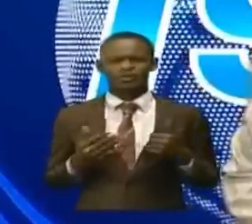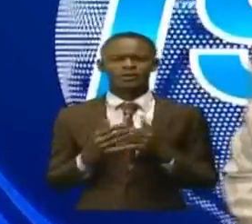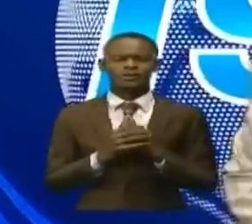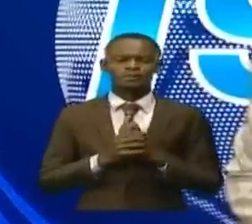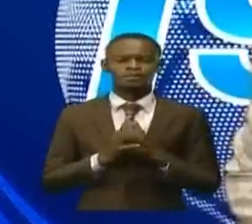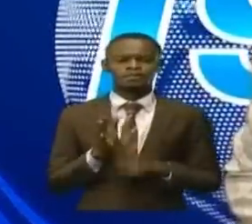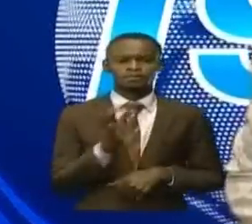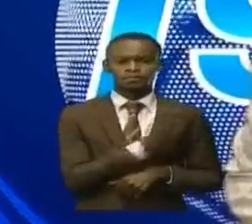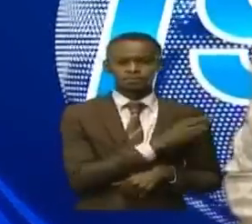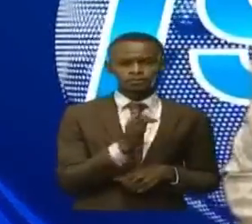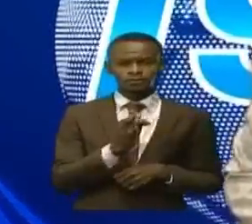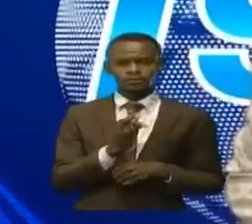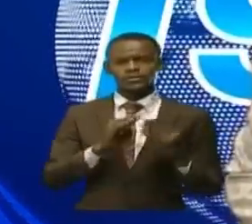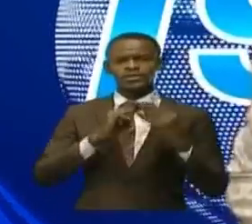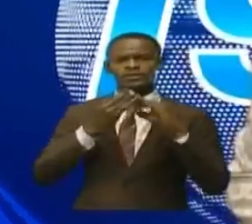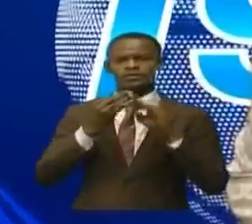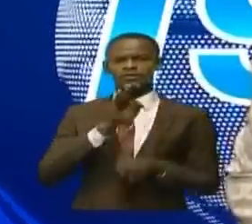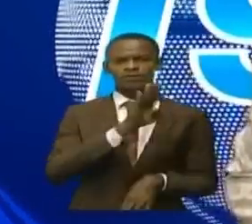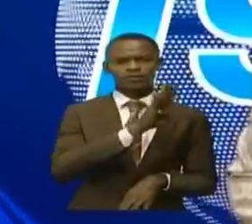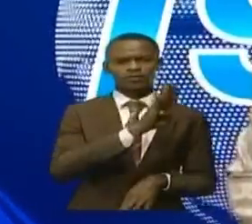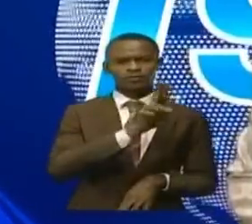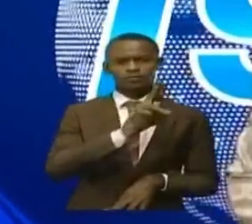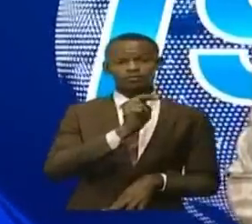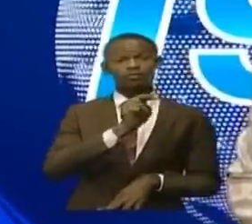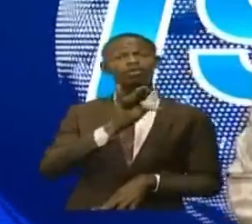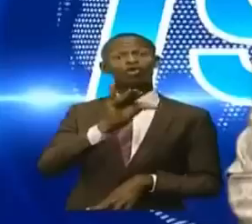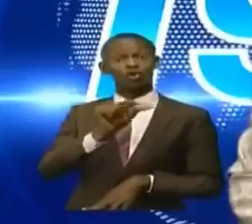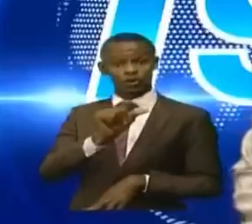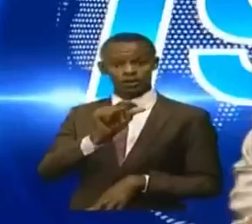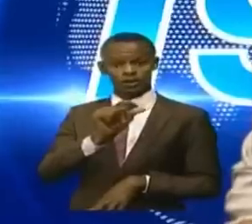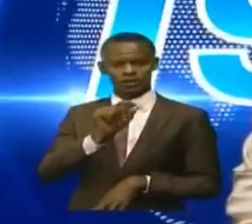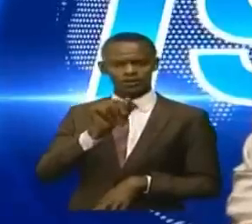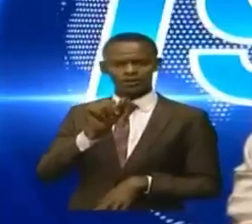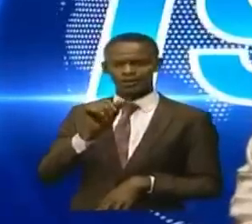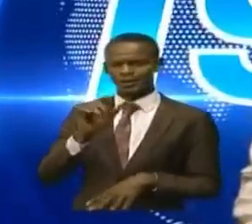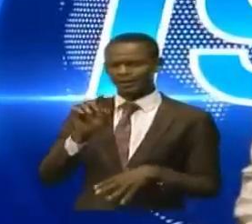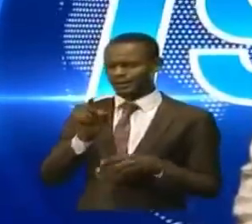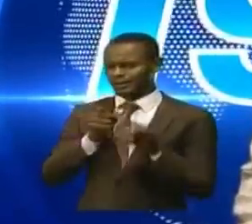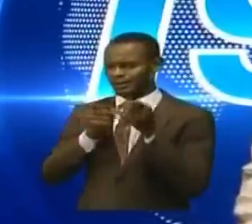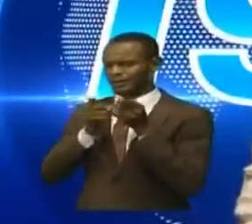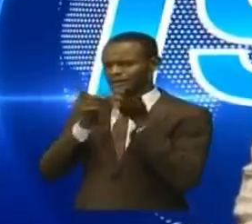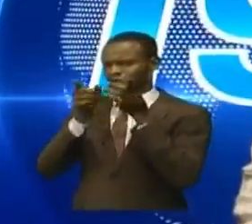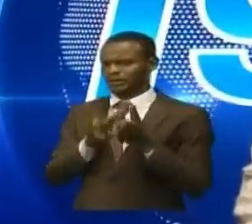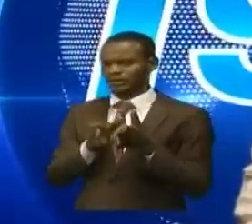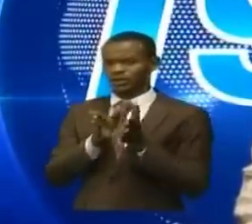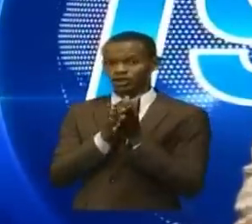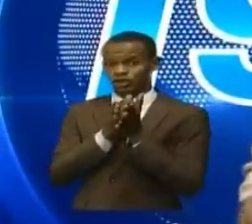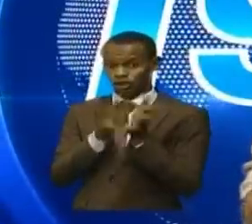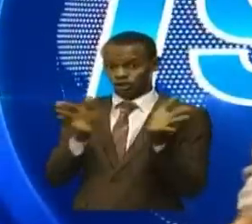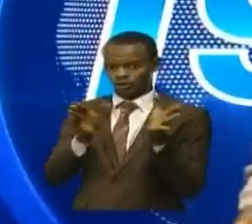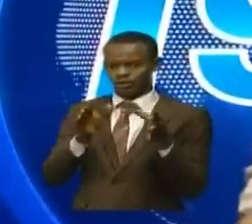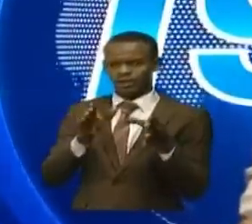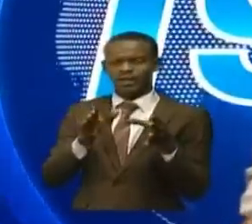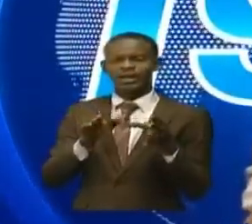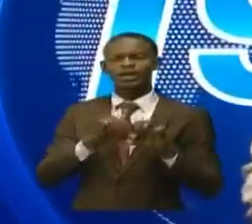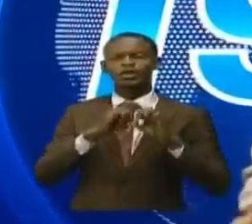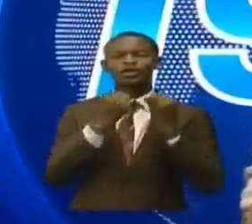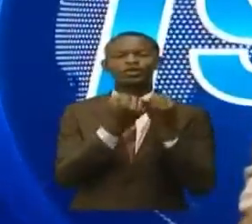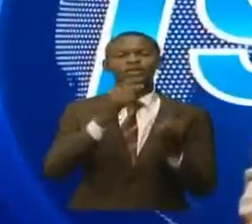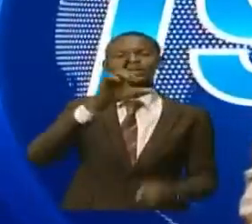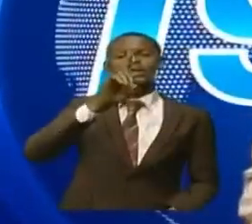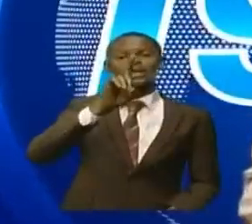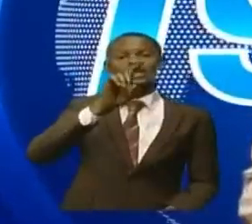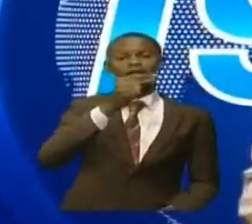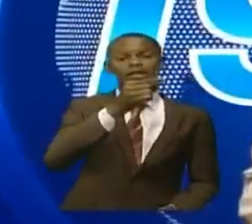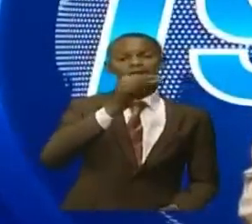À Bounia, le directeur général de la DGRAD en mission d'inspection a échangé avec les services d'assiette, les contribuables, les